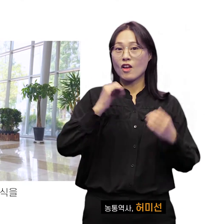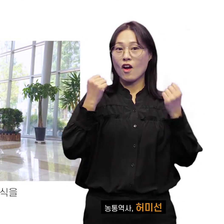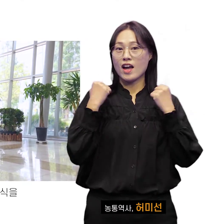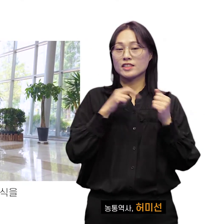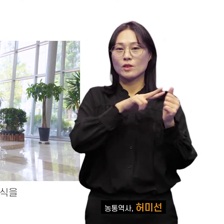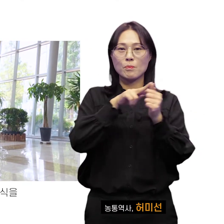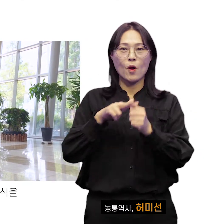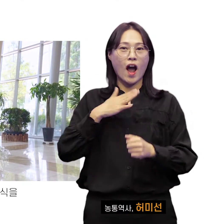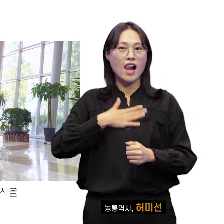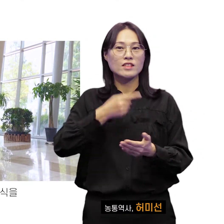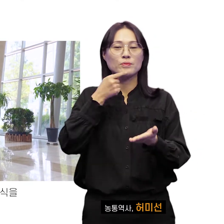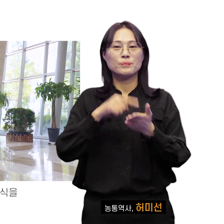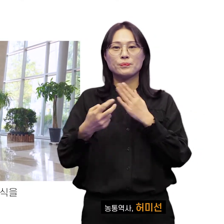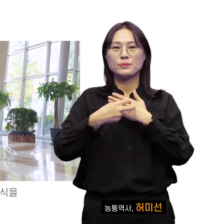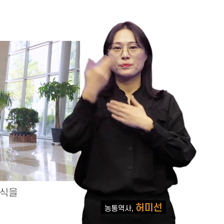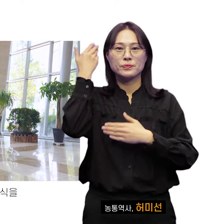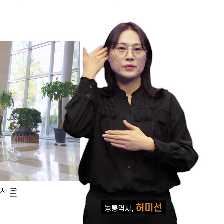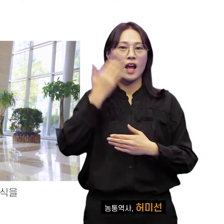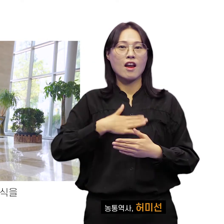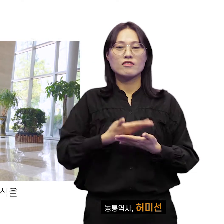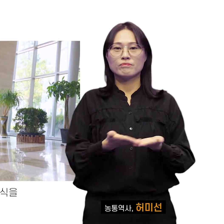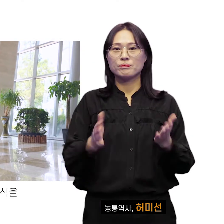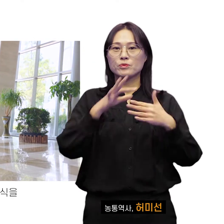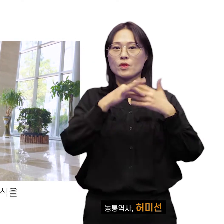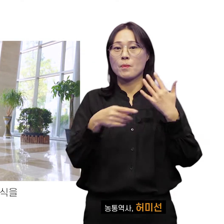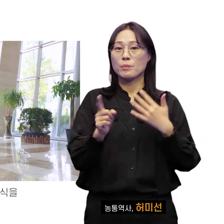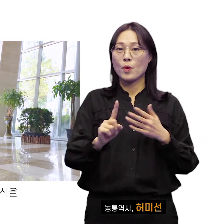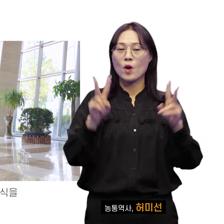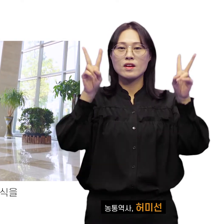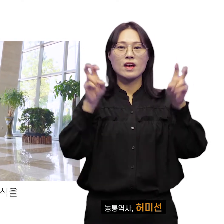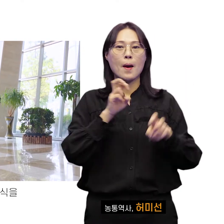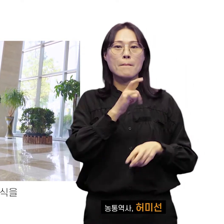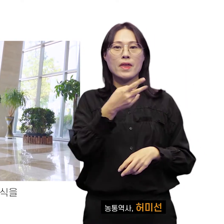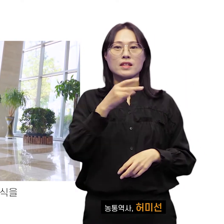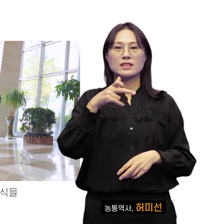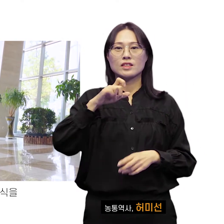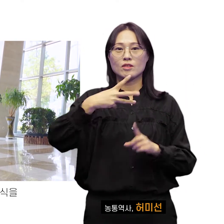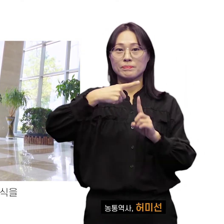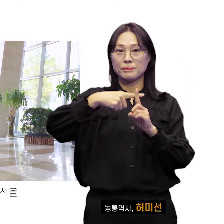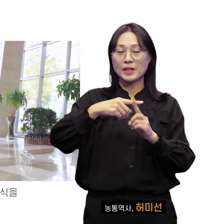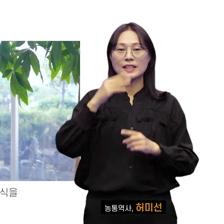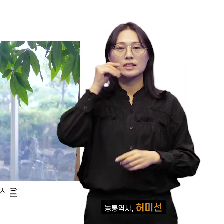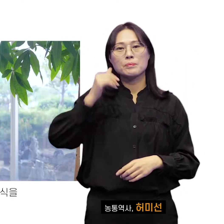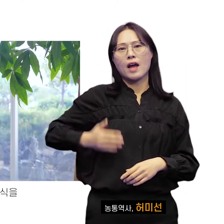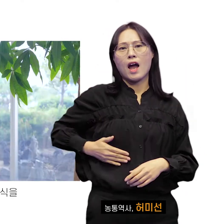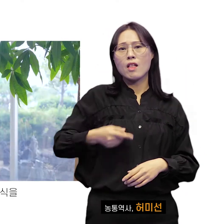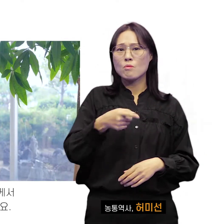유익한 건강 정보와 알기 쉬운 의학 상식을 알아보는 시간 메디컬 플러스입니다.